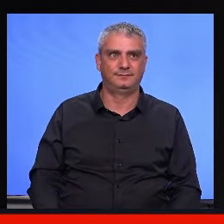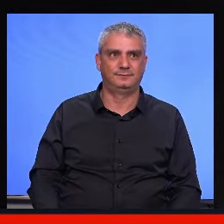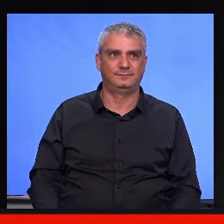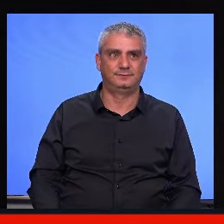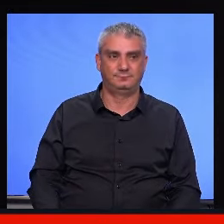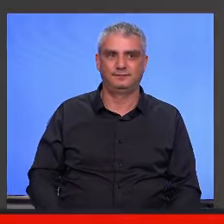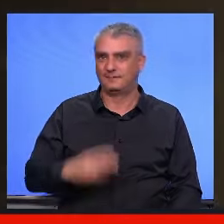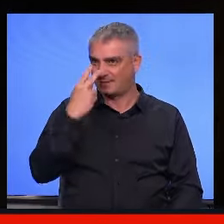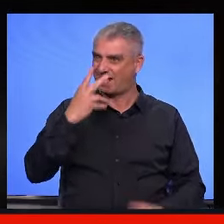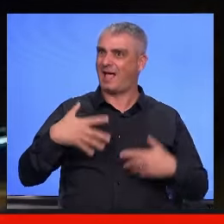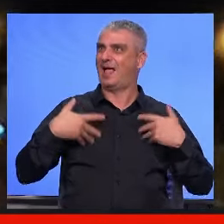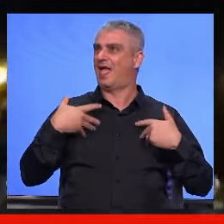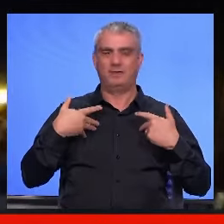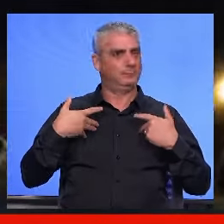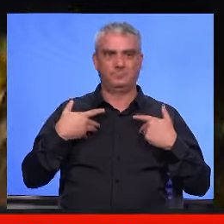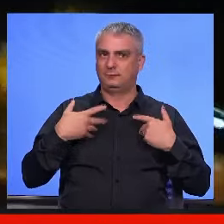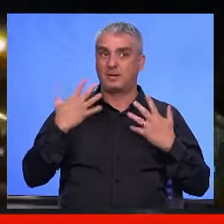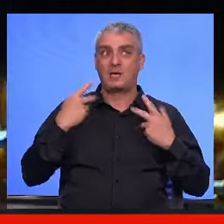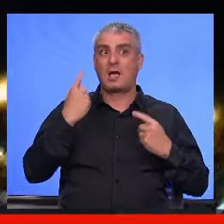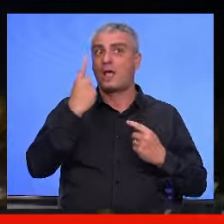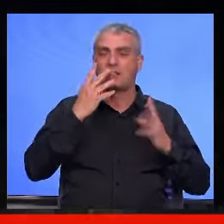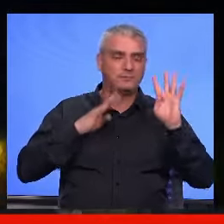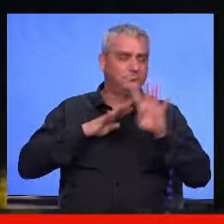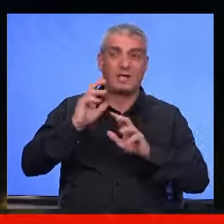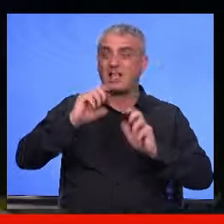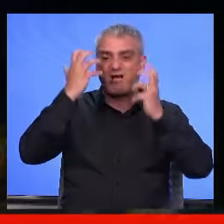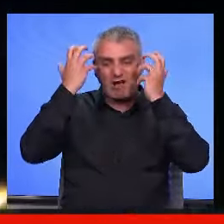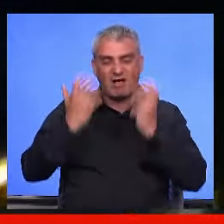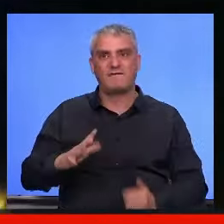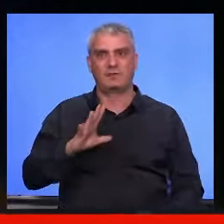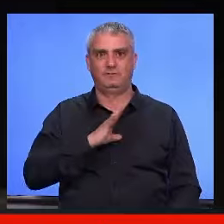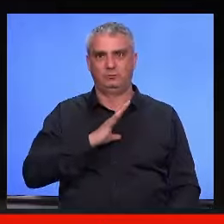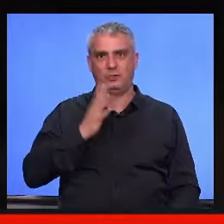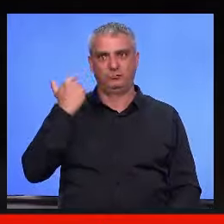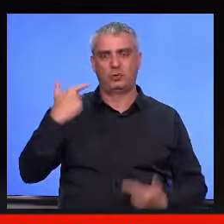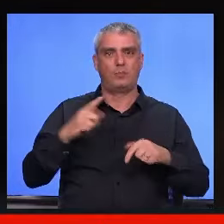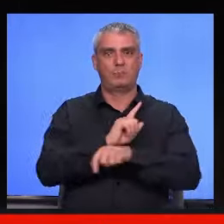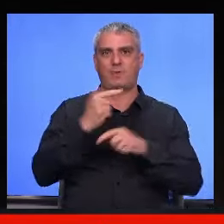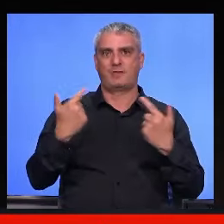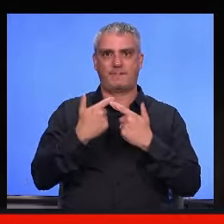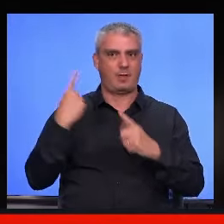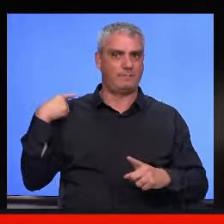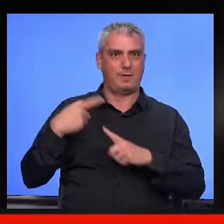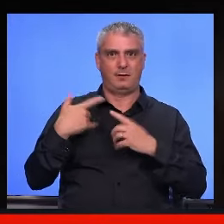זה נראה אולי משמח, אבל זה היה אחד המתחים הכבדים והמסוכנים שנורו במלחמה.